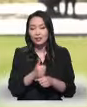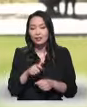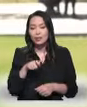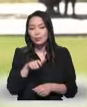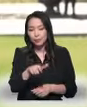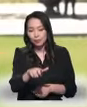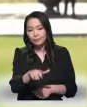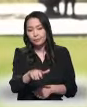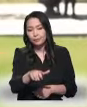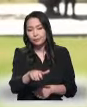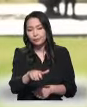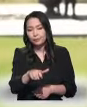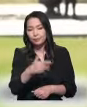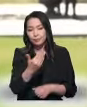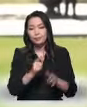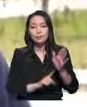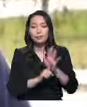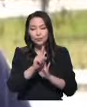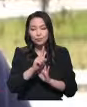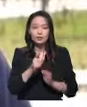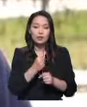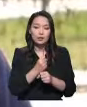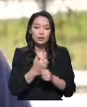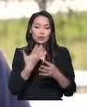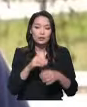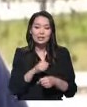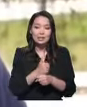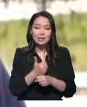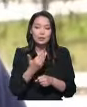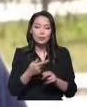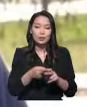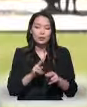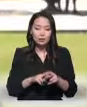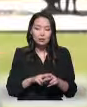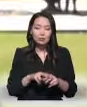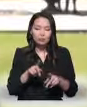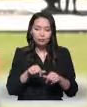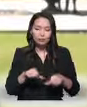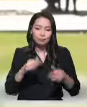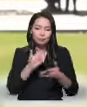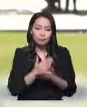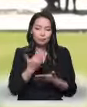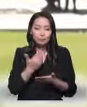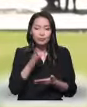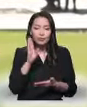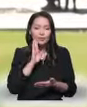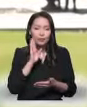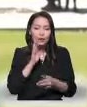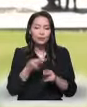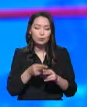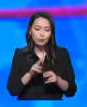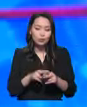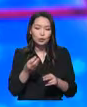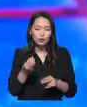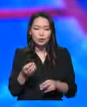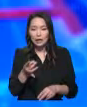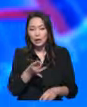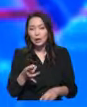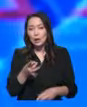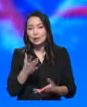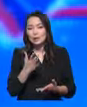уже к насыпям, которые мы сделали. Самая главная задача – это их патрулирование. Вода движется дальше к Викуловскому району.